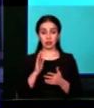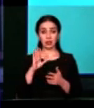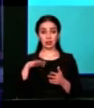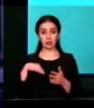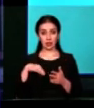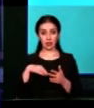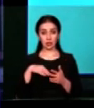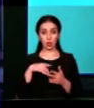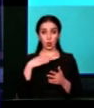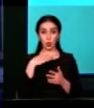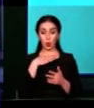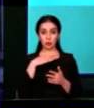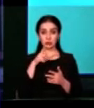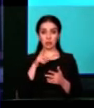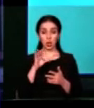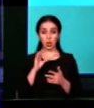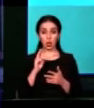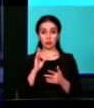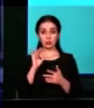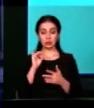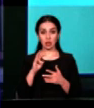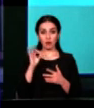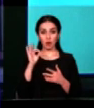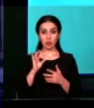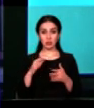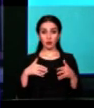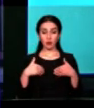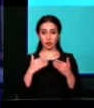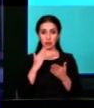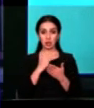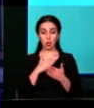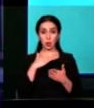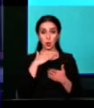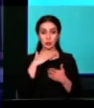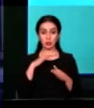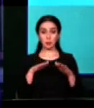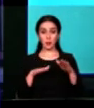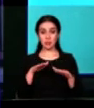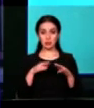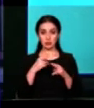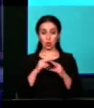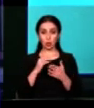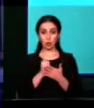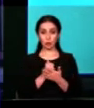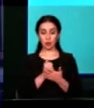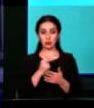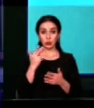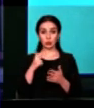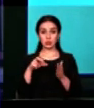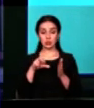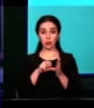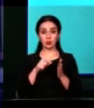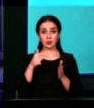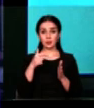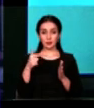Keyin go'shtdagi oqsil foizidan foydalanib, go'shtning massasi topiladi. 36